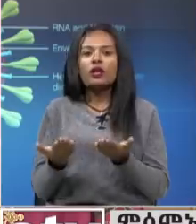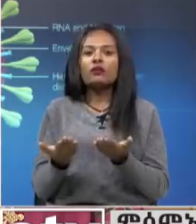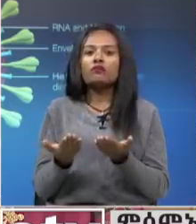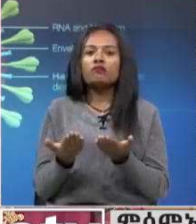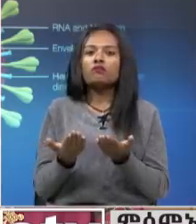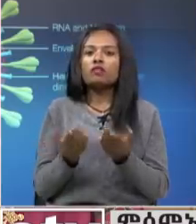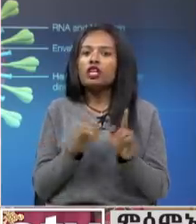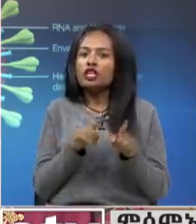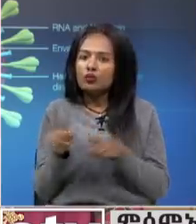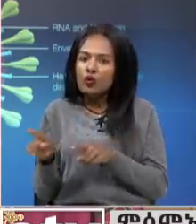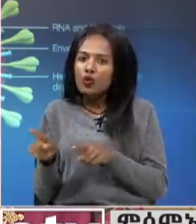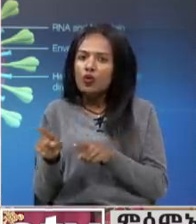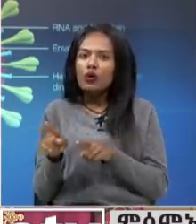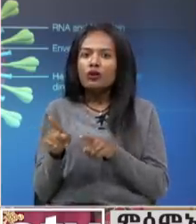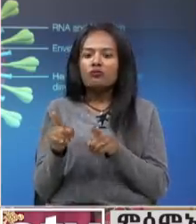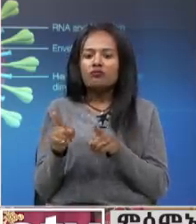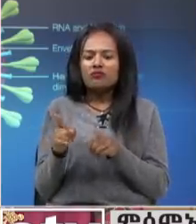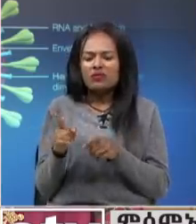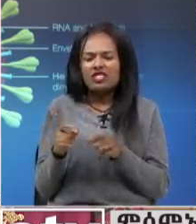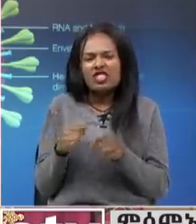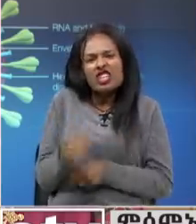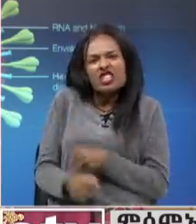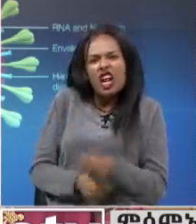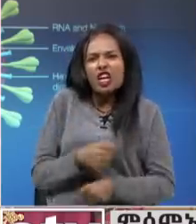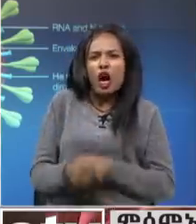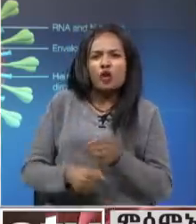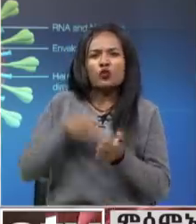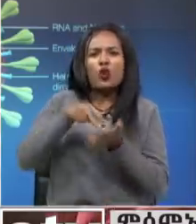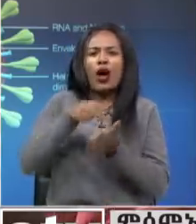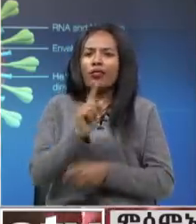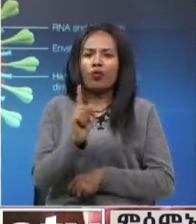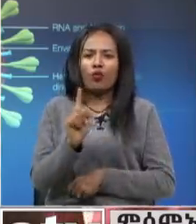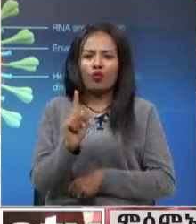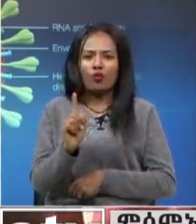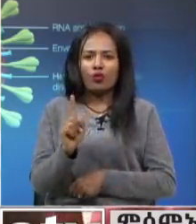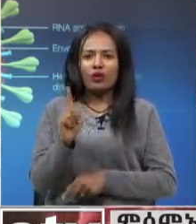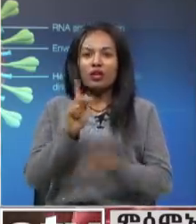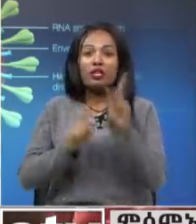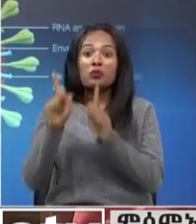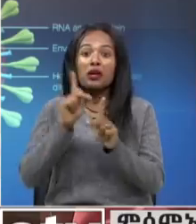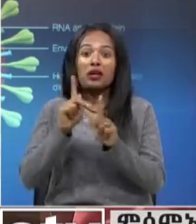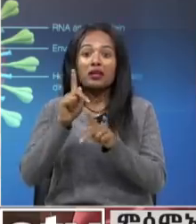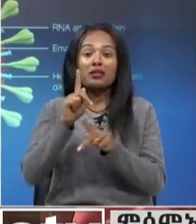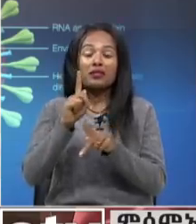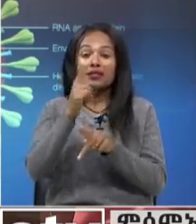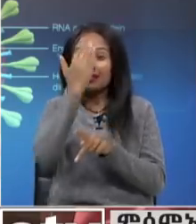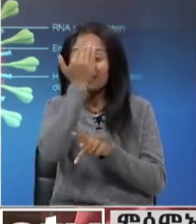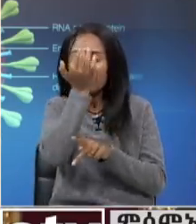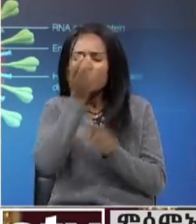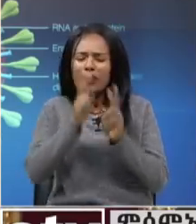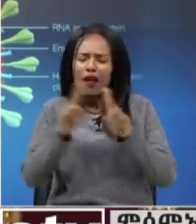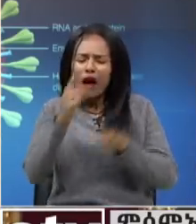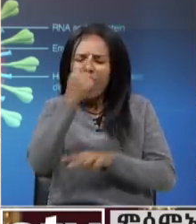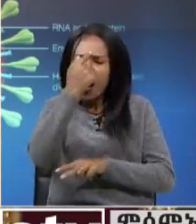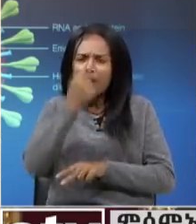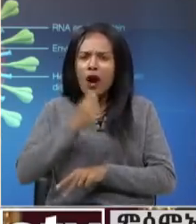ደግሞ ተፋፈጋችሁ ደግሞ አትቁሙ። ህዝበ ክርስቲያኑ በጣም አማኝ ስለሆነ